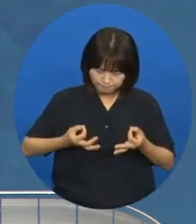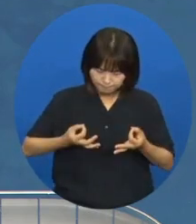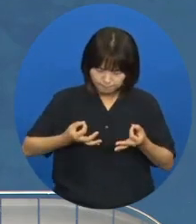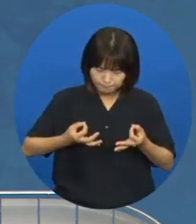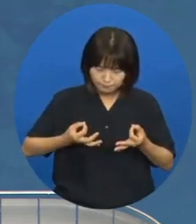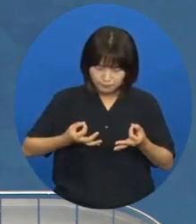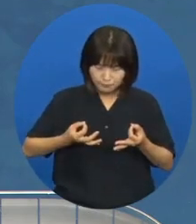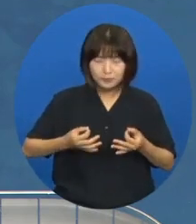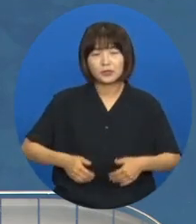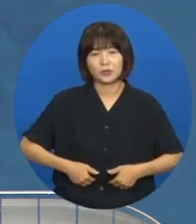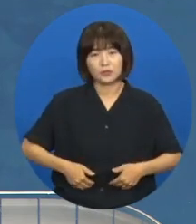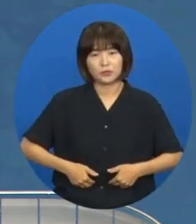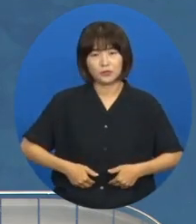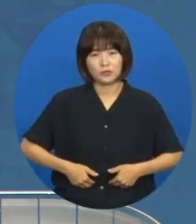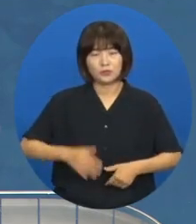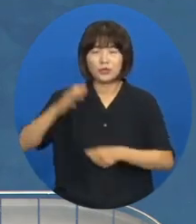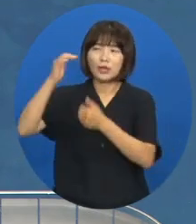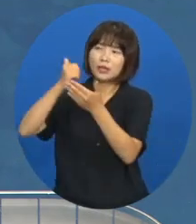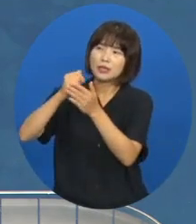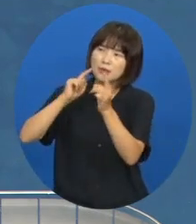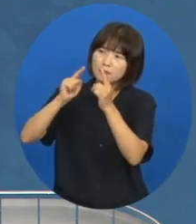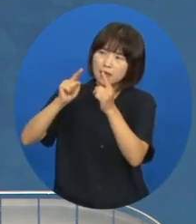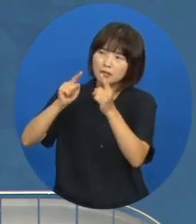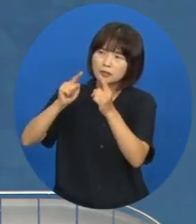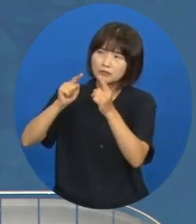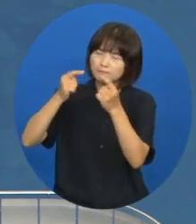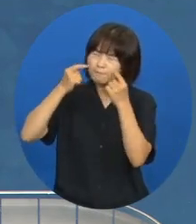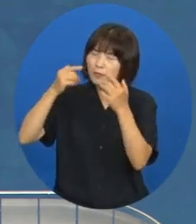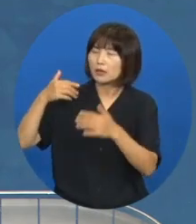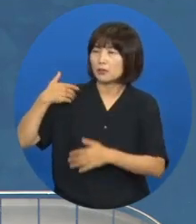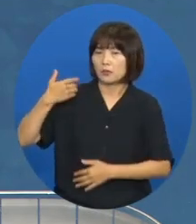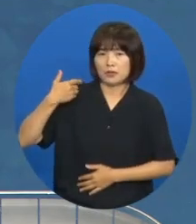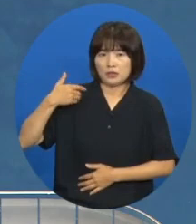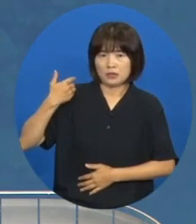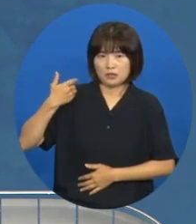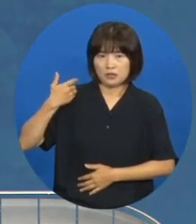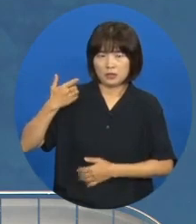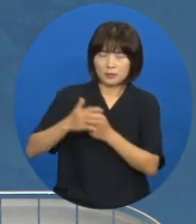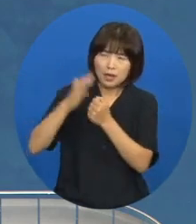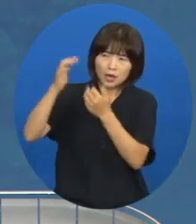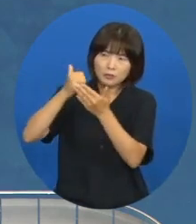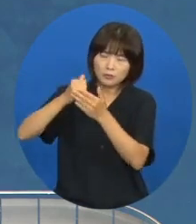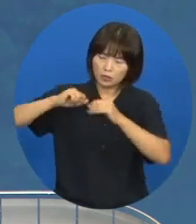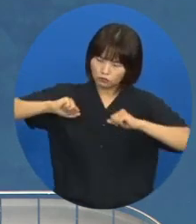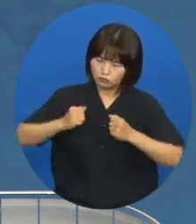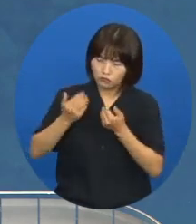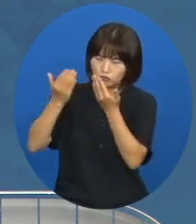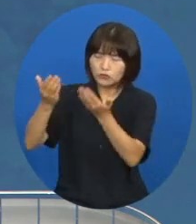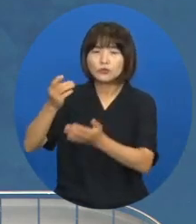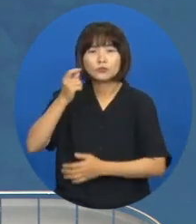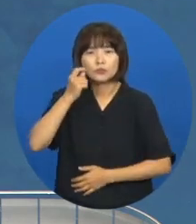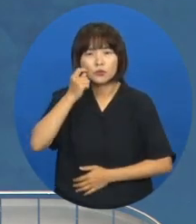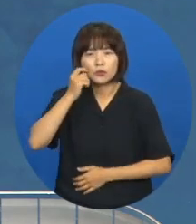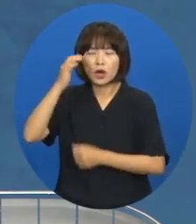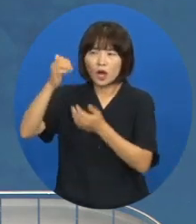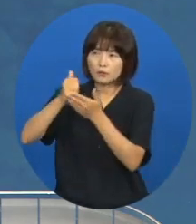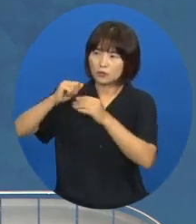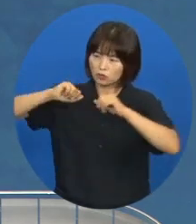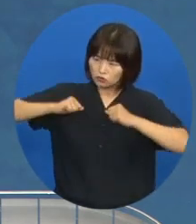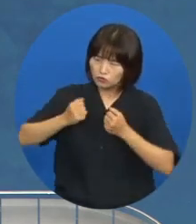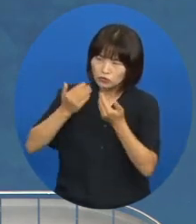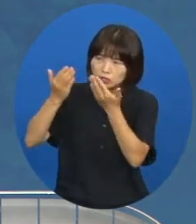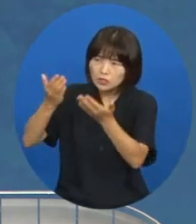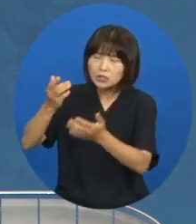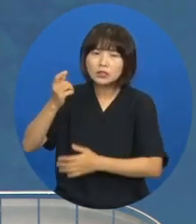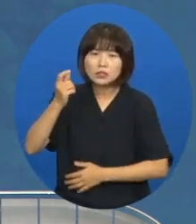돼요. 하나님의 말씀을 정확히 모르니까 하나님에게 순종이 안 돼요. 하나님에게 순종이 안